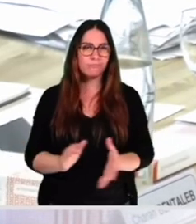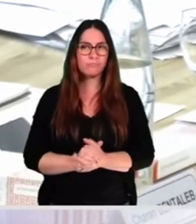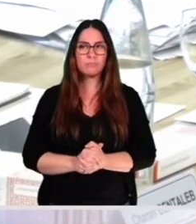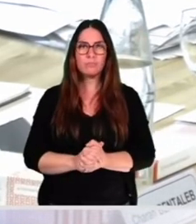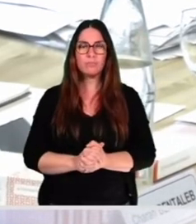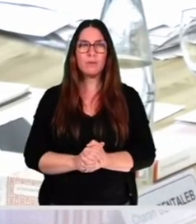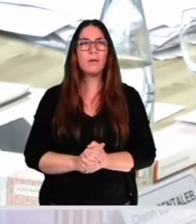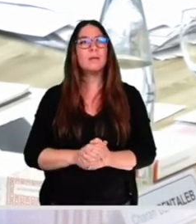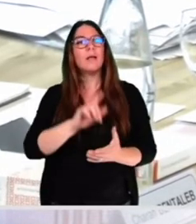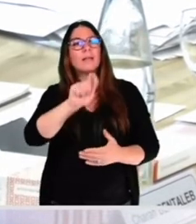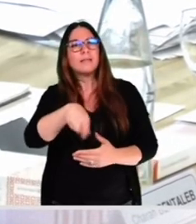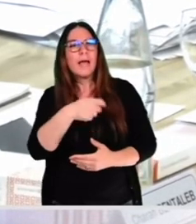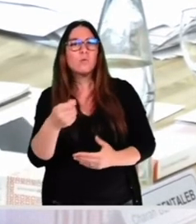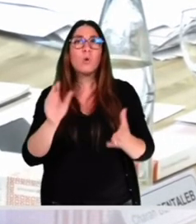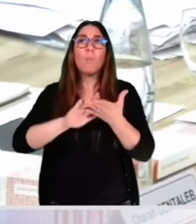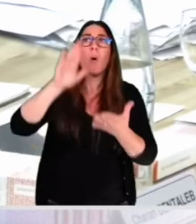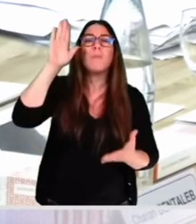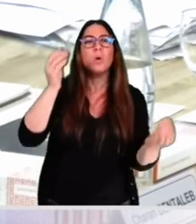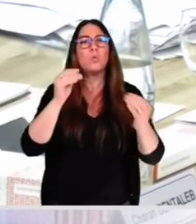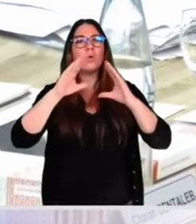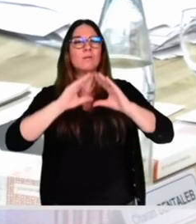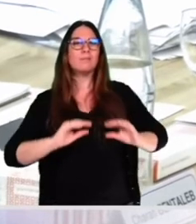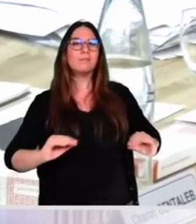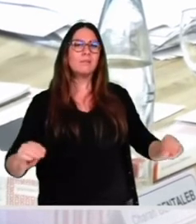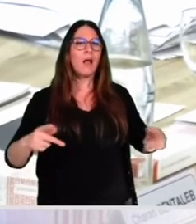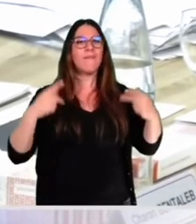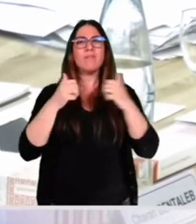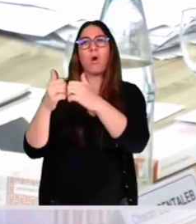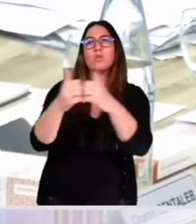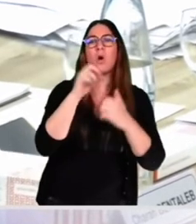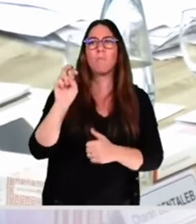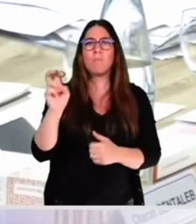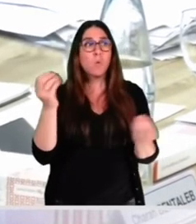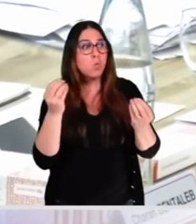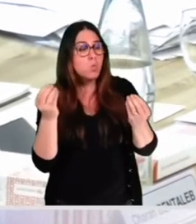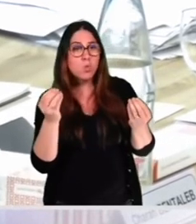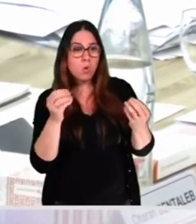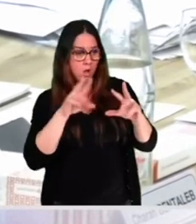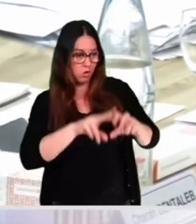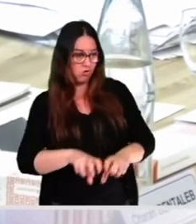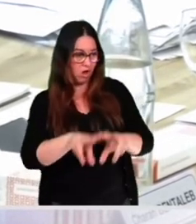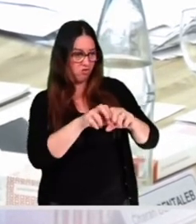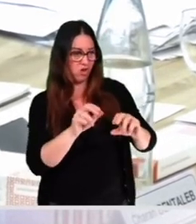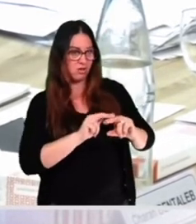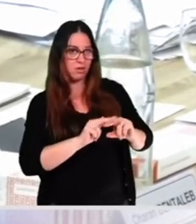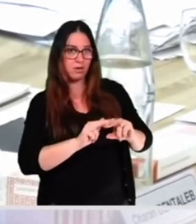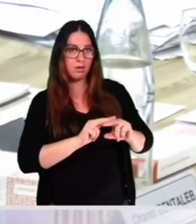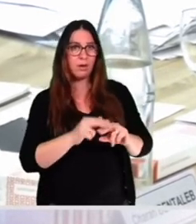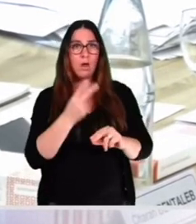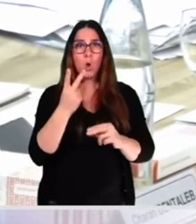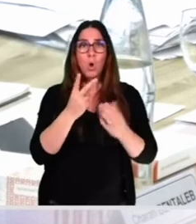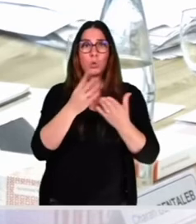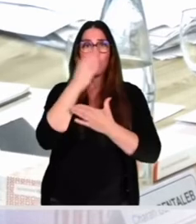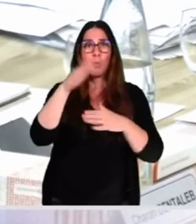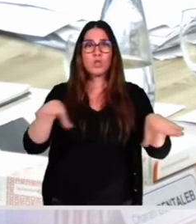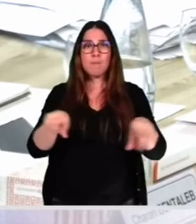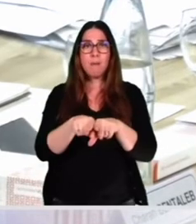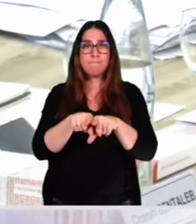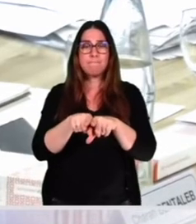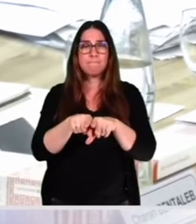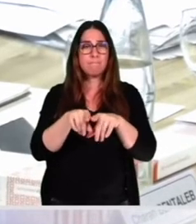promesse de la nature, de l'apaisement, de l'écologie, du vivre ensemble? Je ne le trouve pas. Deux projets similaires également,